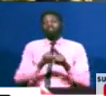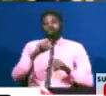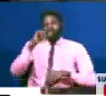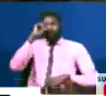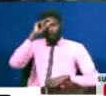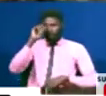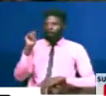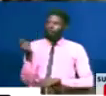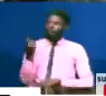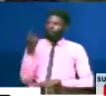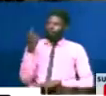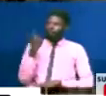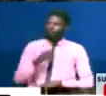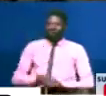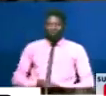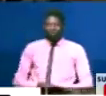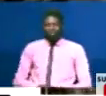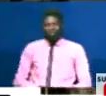of Kenya.